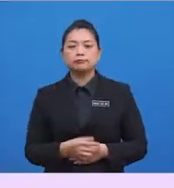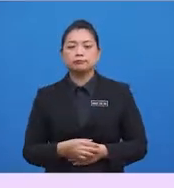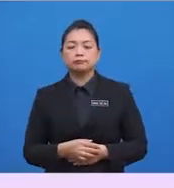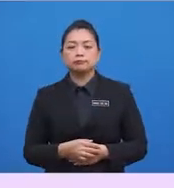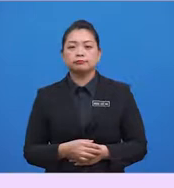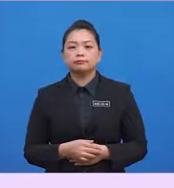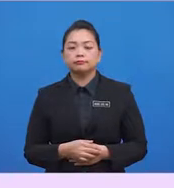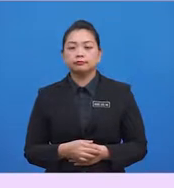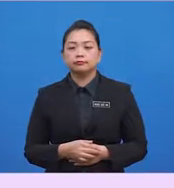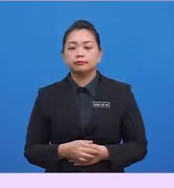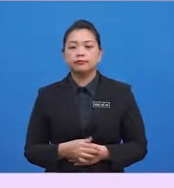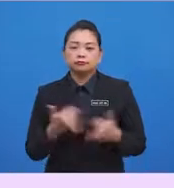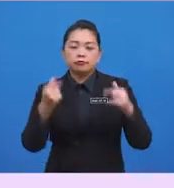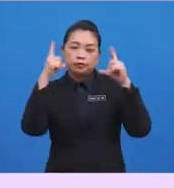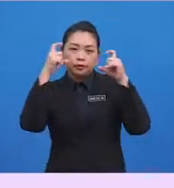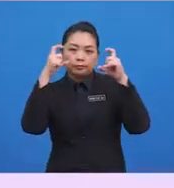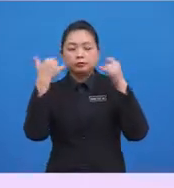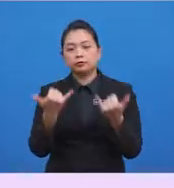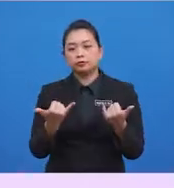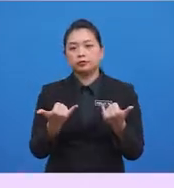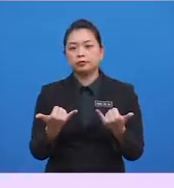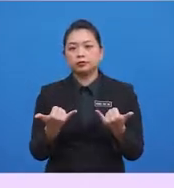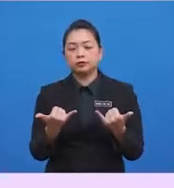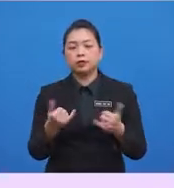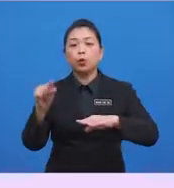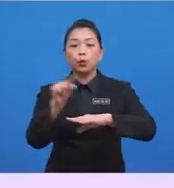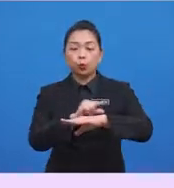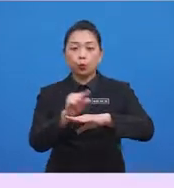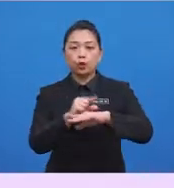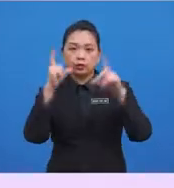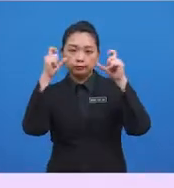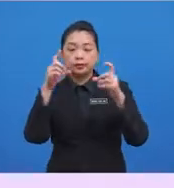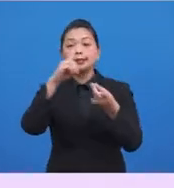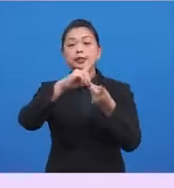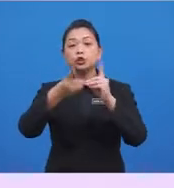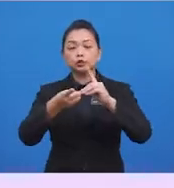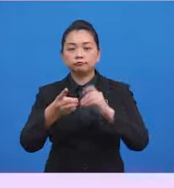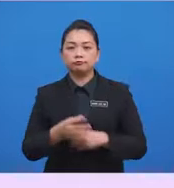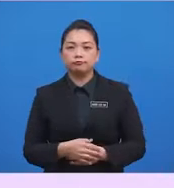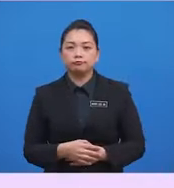kebanyakan pengguna kamera sekarang menggunakan kamera digital.